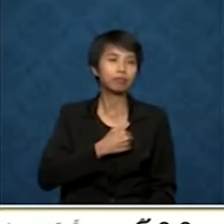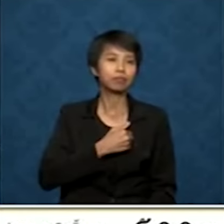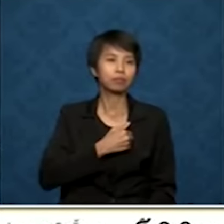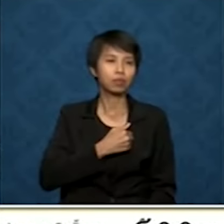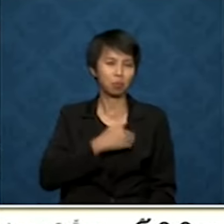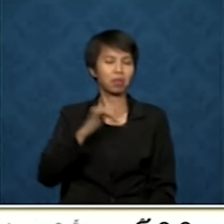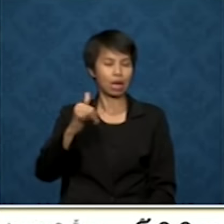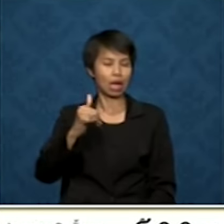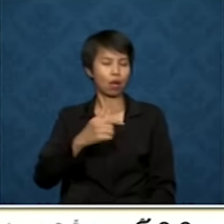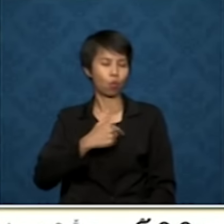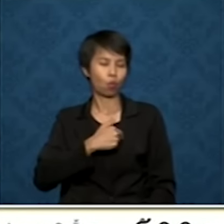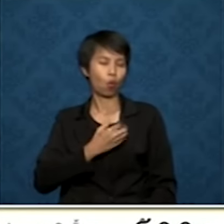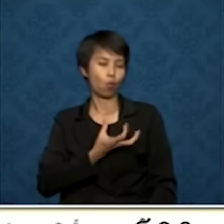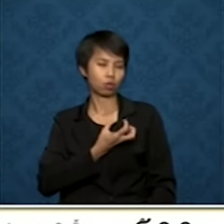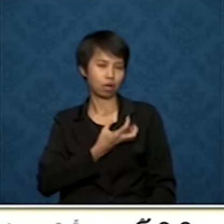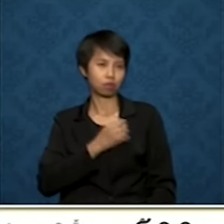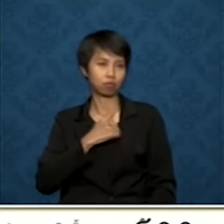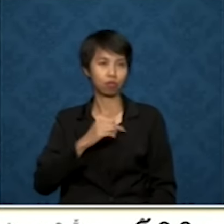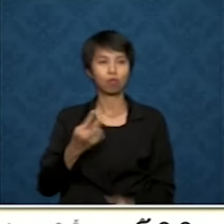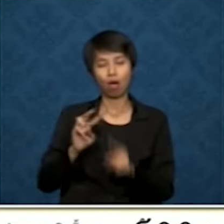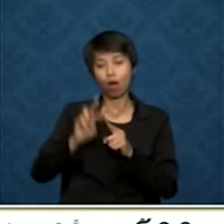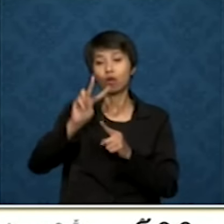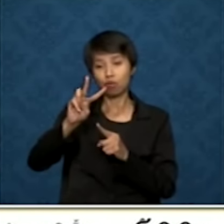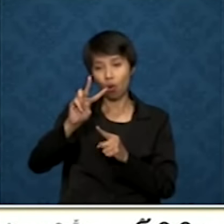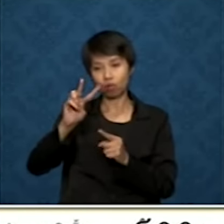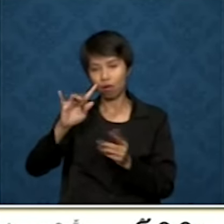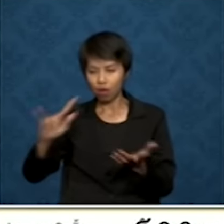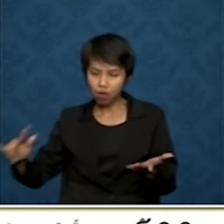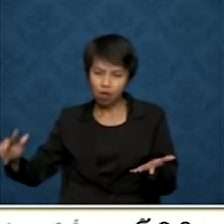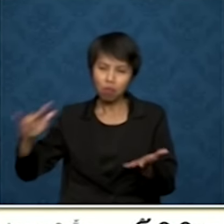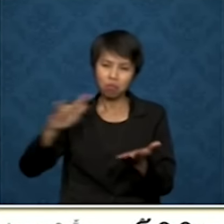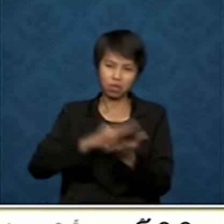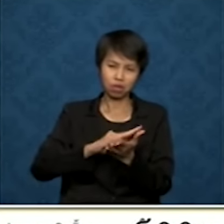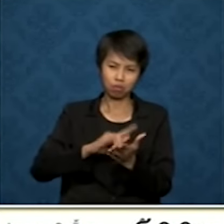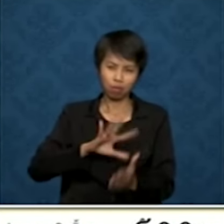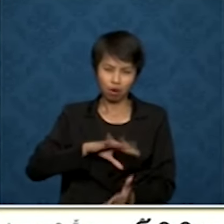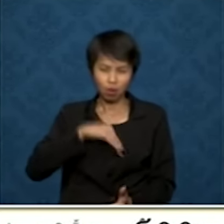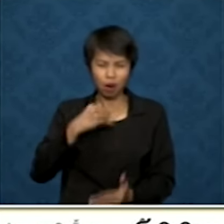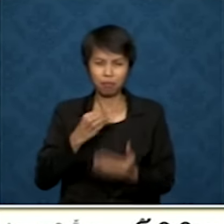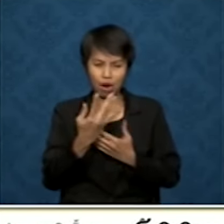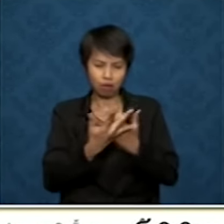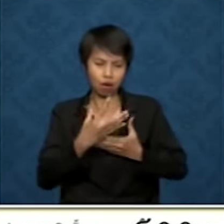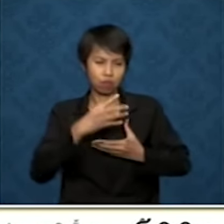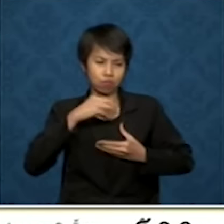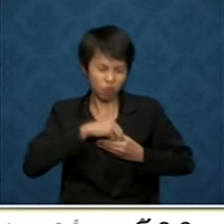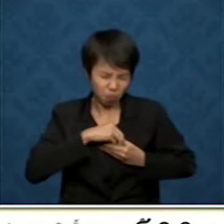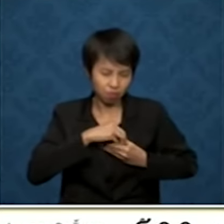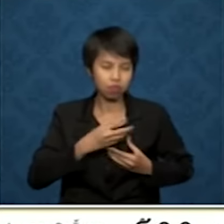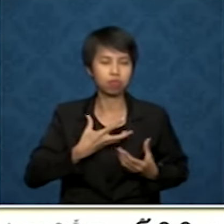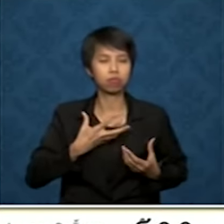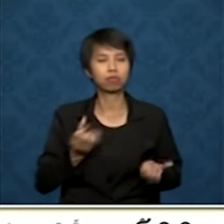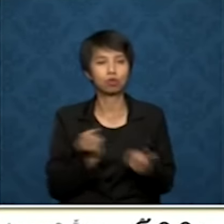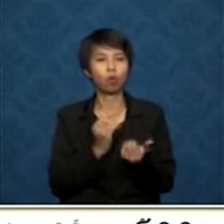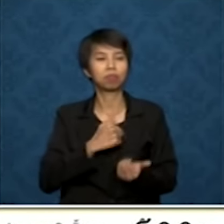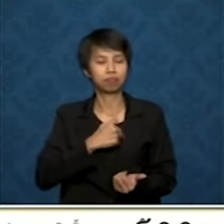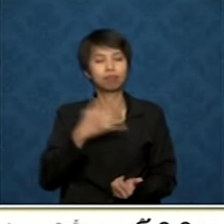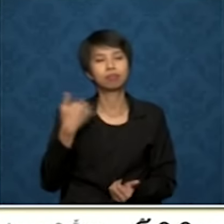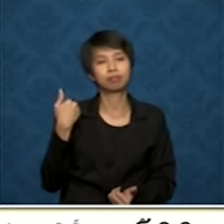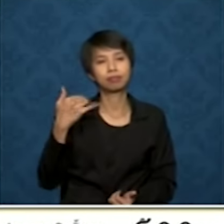ได้อันที่ 2โหนั่งเครื่องบินมานานจากต่างประเทศลุกขึ้นมีลิ่มเลือดอุดตันไปอุดปอดเจ็บแนหน้าอกได้เหมือนกันหรืออยู่ๆ